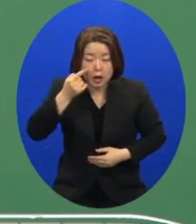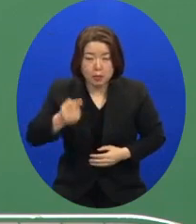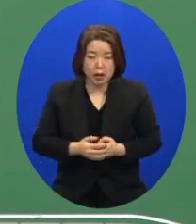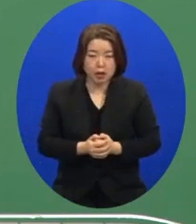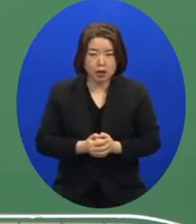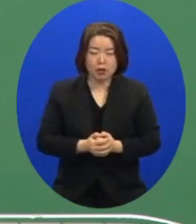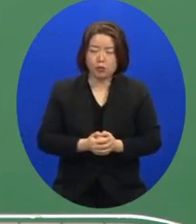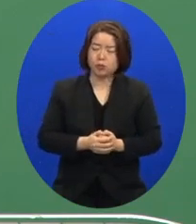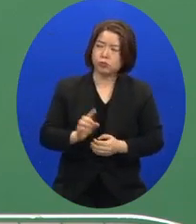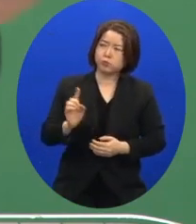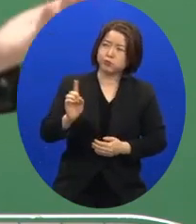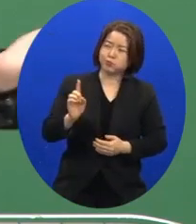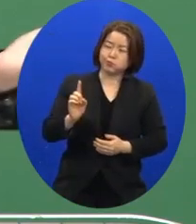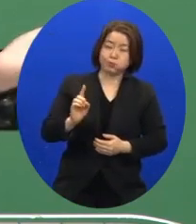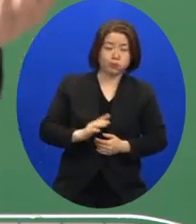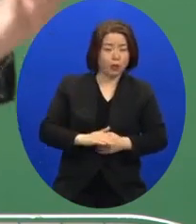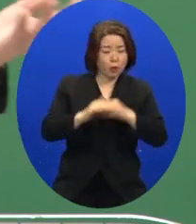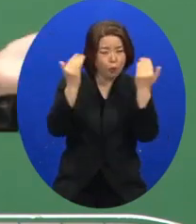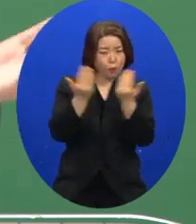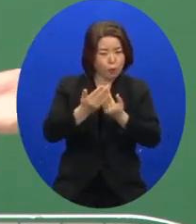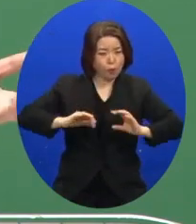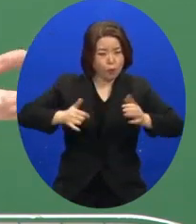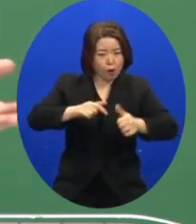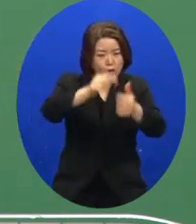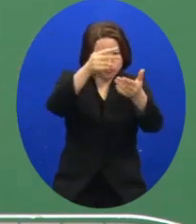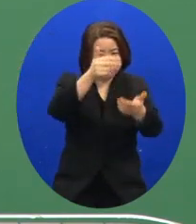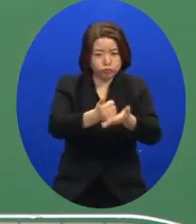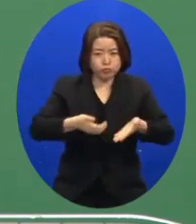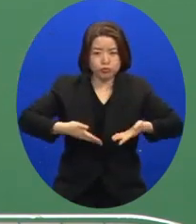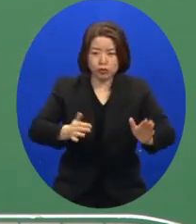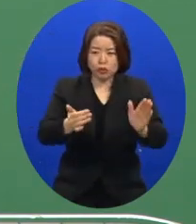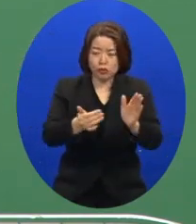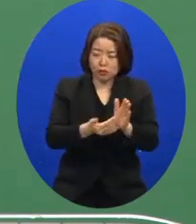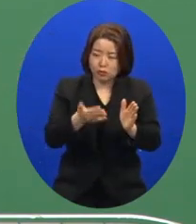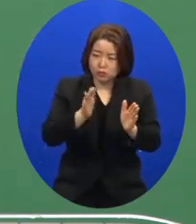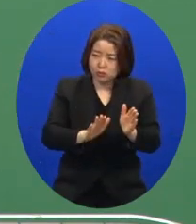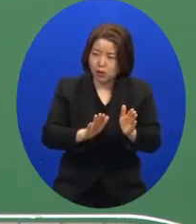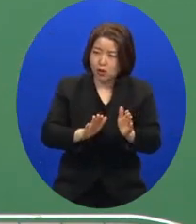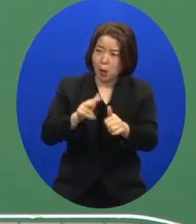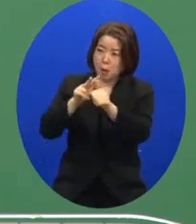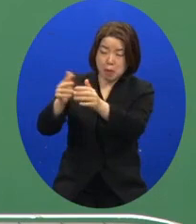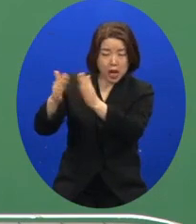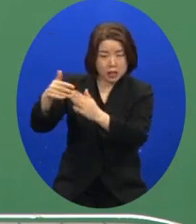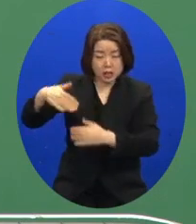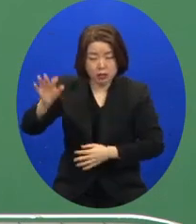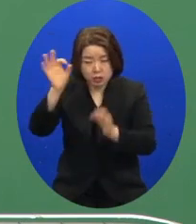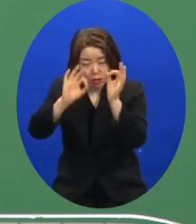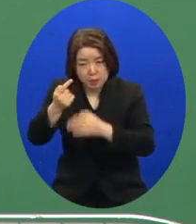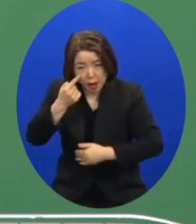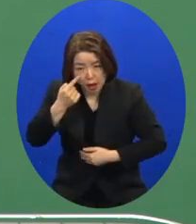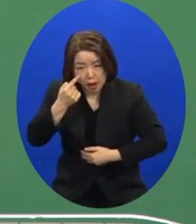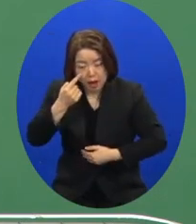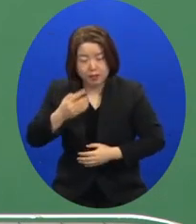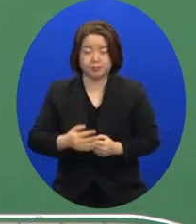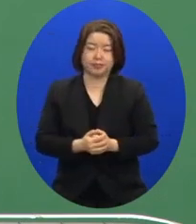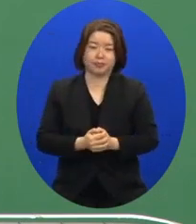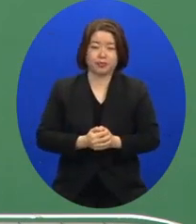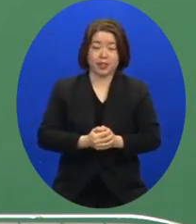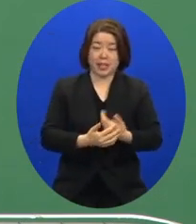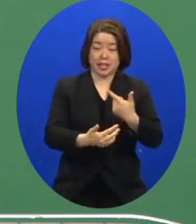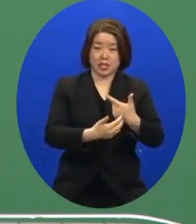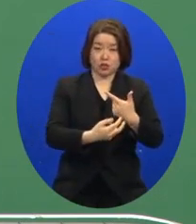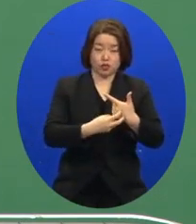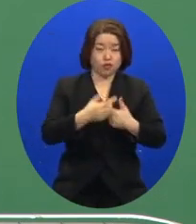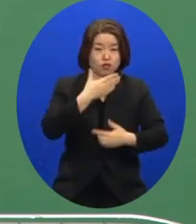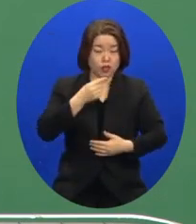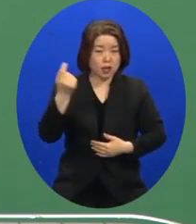구주가 나셨는데 마구간에 가서 그분을 만나라는 겁니다. 누가복음 2장 10절부터 이렇게 말씀했습니다.